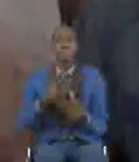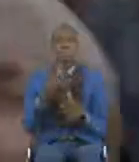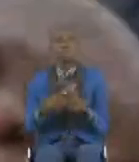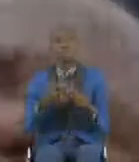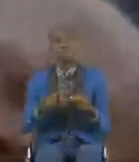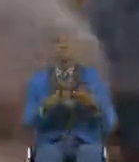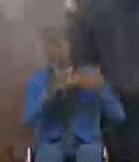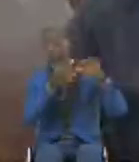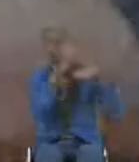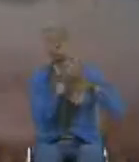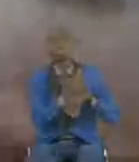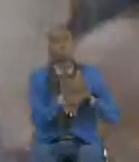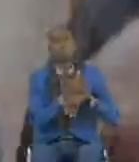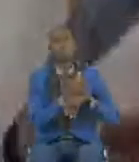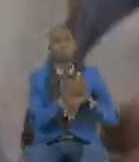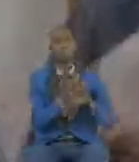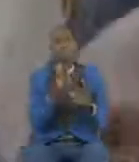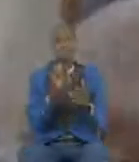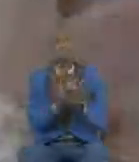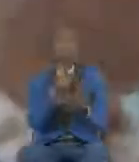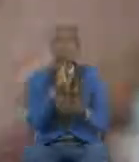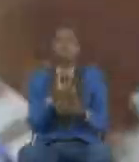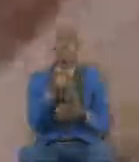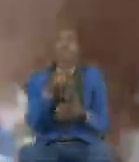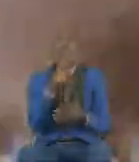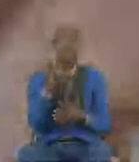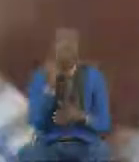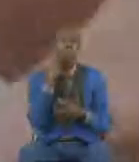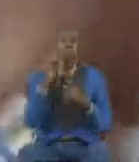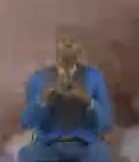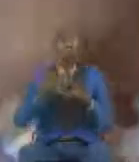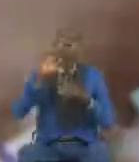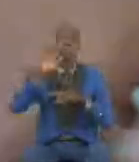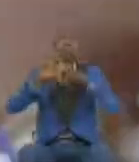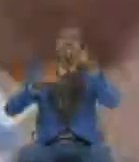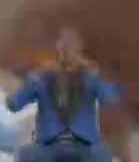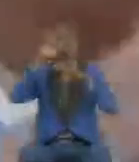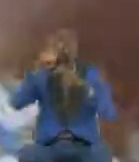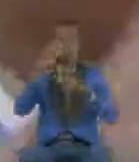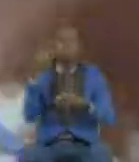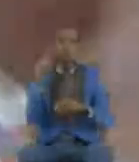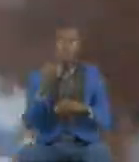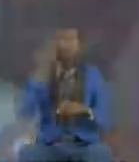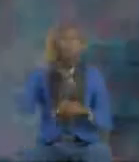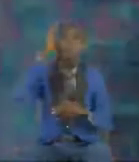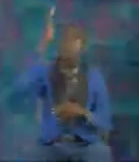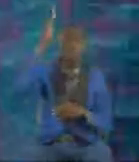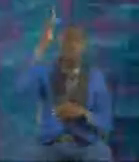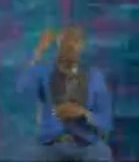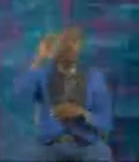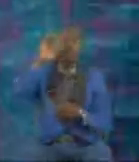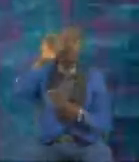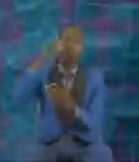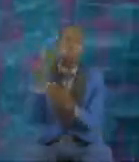la montagne. Que tu es censé gravir la destinée, la